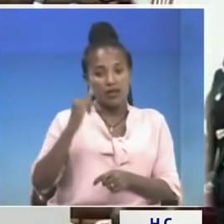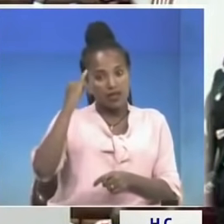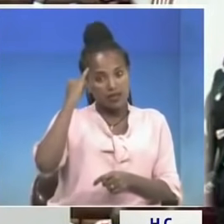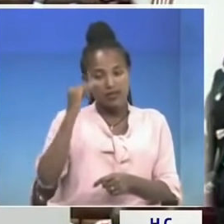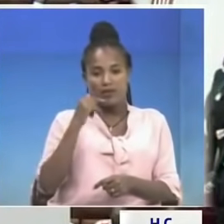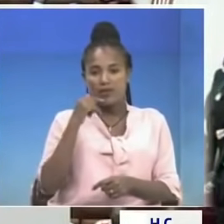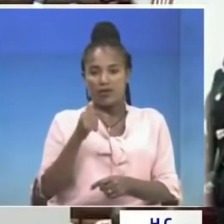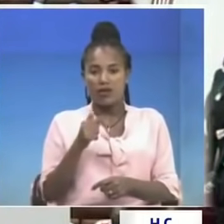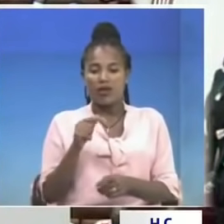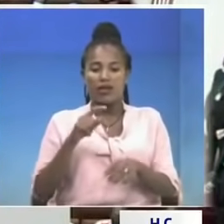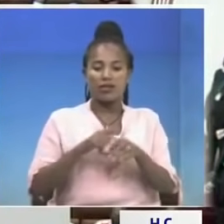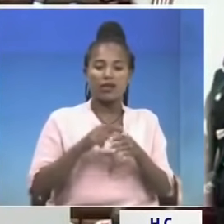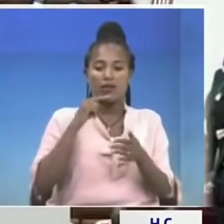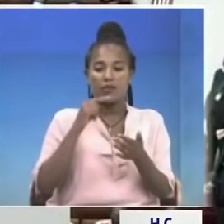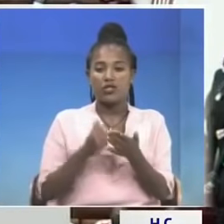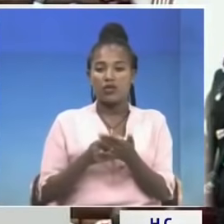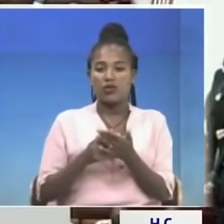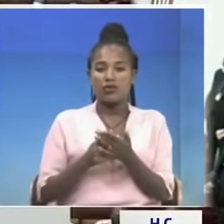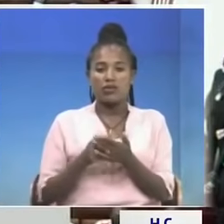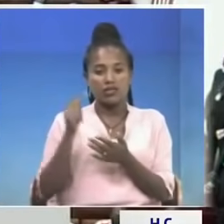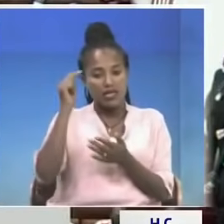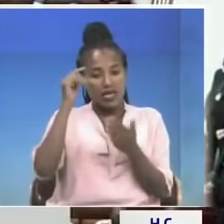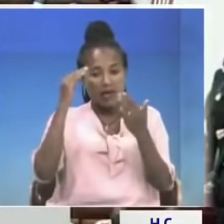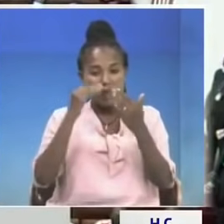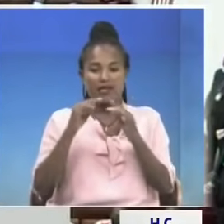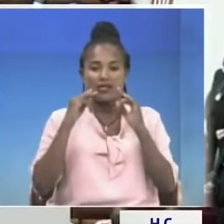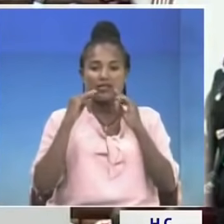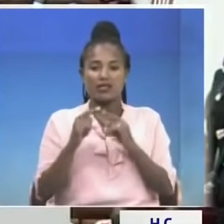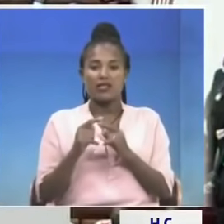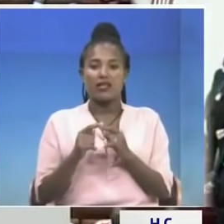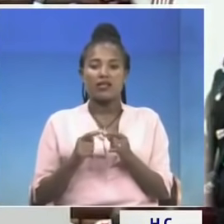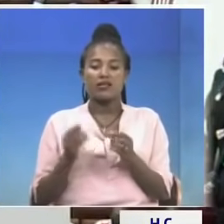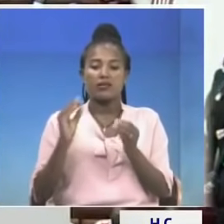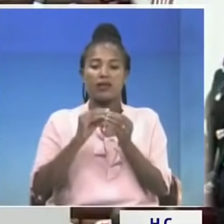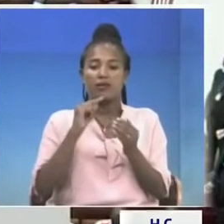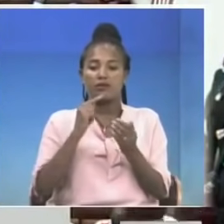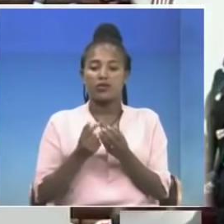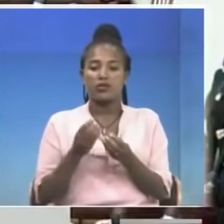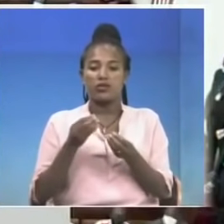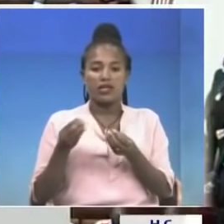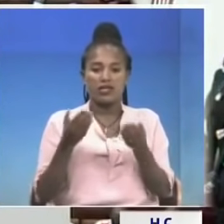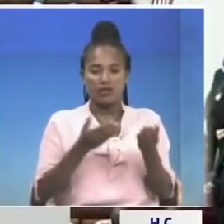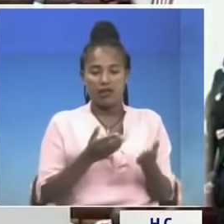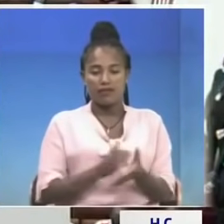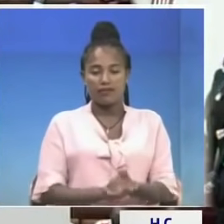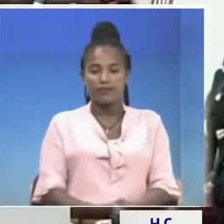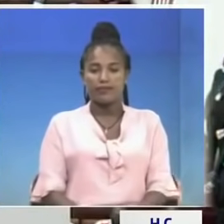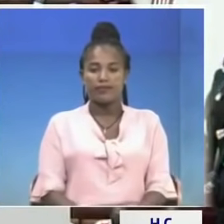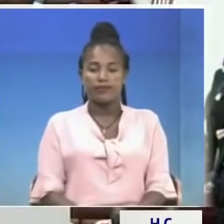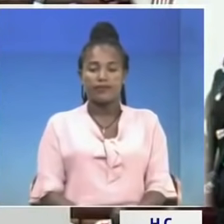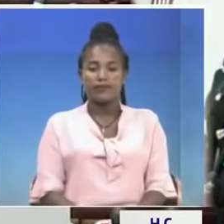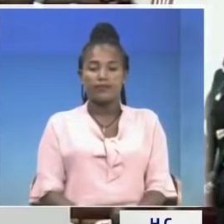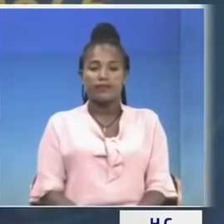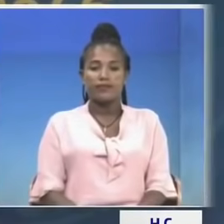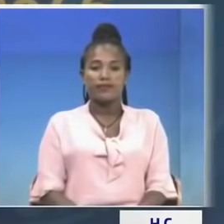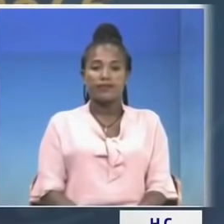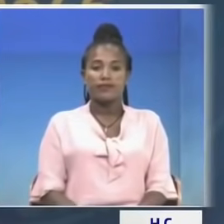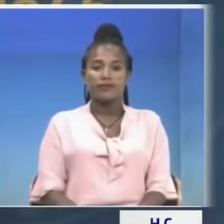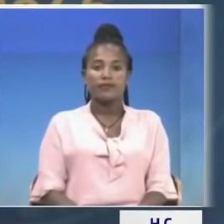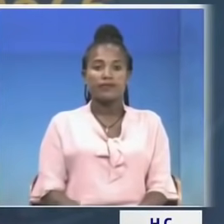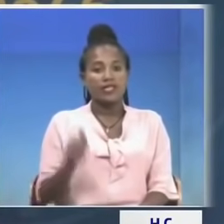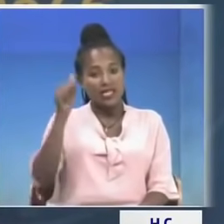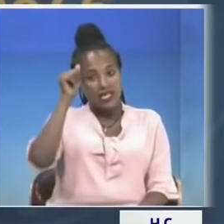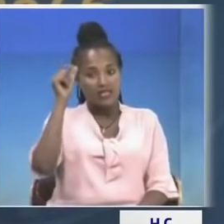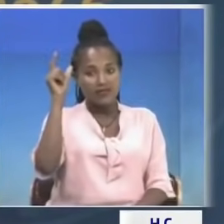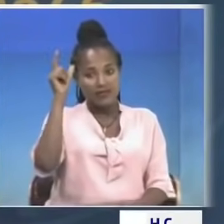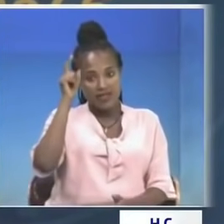አንስተውልናል። ለጊዜ ያለኝ መረጃ ይሄ ነው። ተሸ በማቴዎስ ዜና ወጃችን ላይ ሌሎች ተጨማሪ መረጃዎችን ይዘን ወደ ተመልካቾቻችን የምንደርስ ይሆናል። መልካም። ኤልያስ